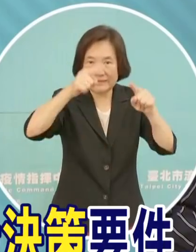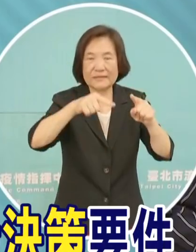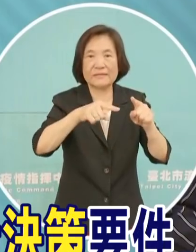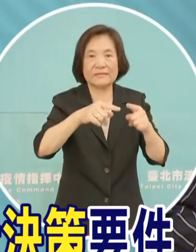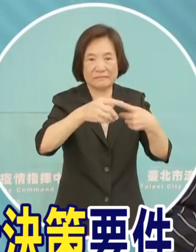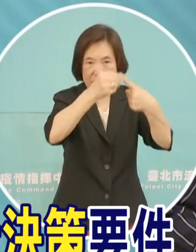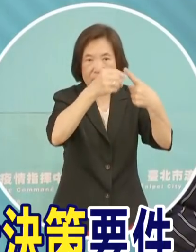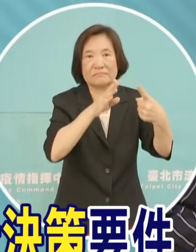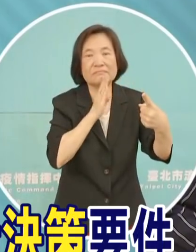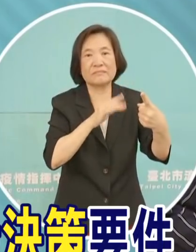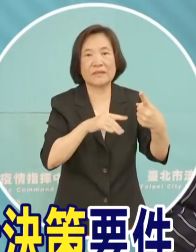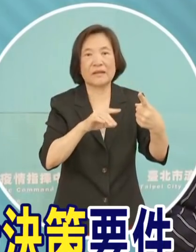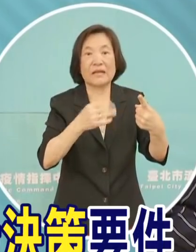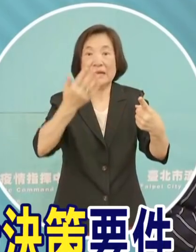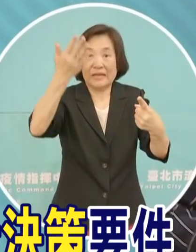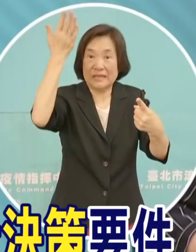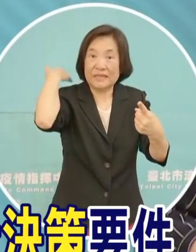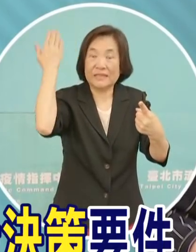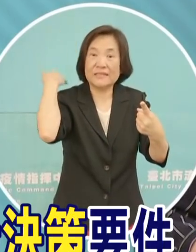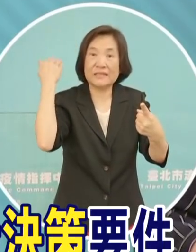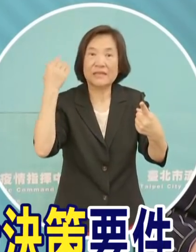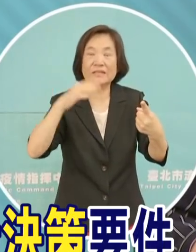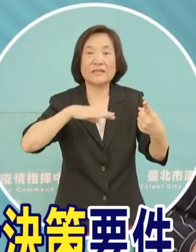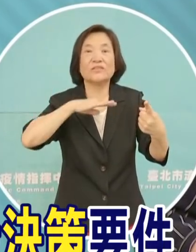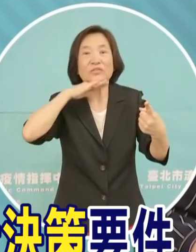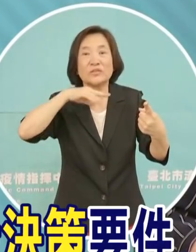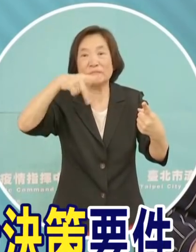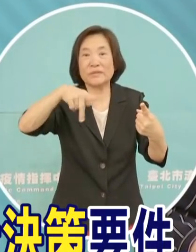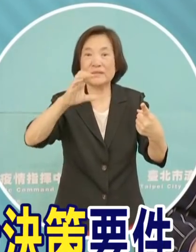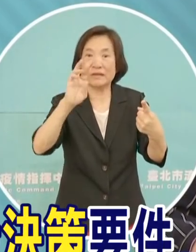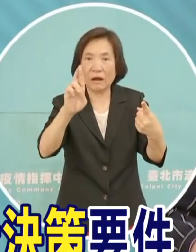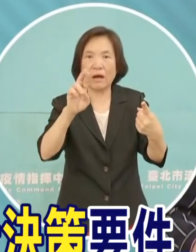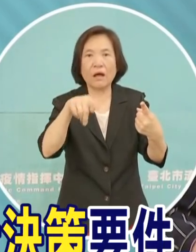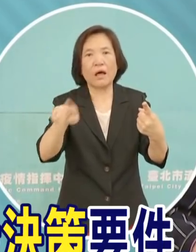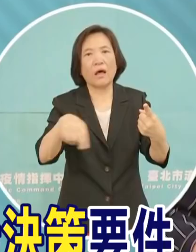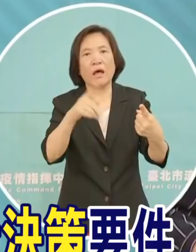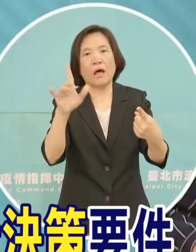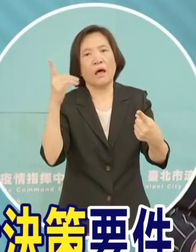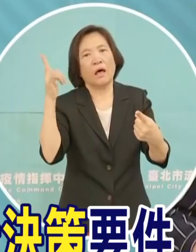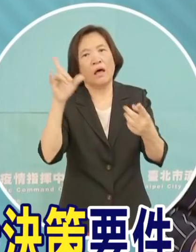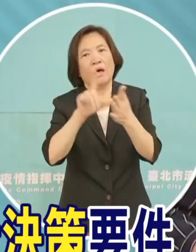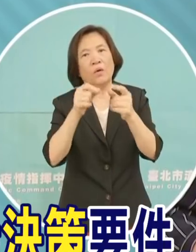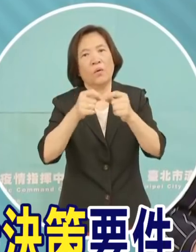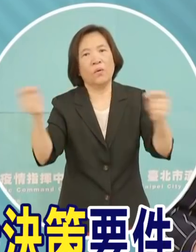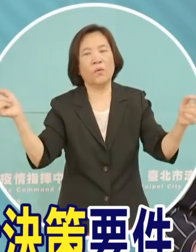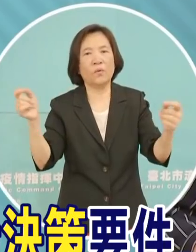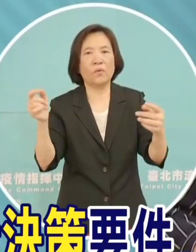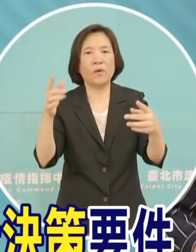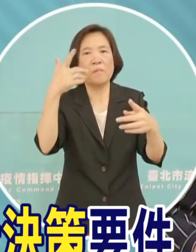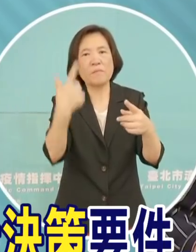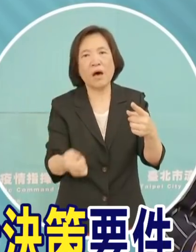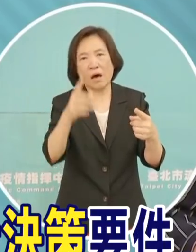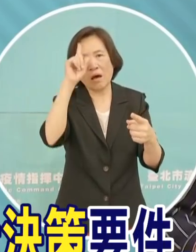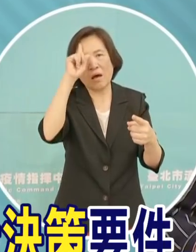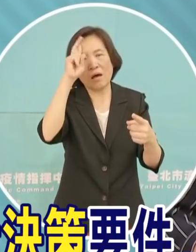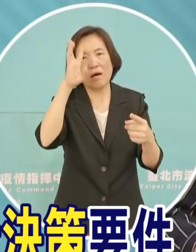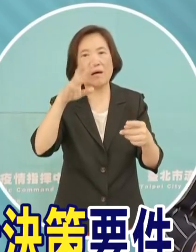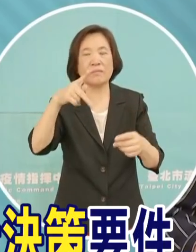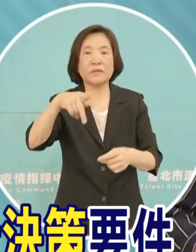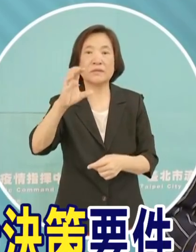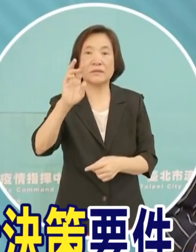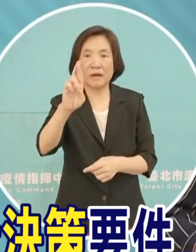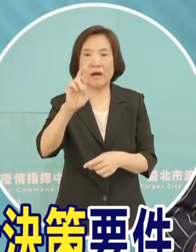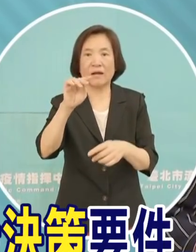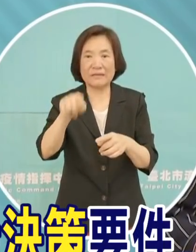具啊，不能再像过去啊等 PCI 啊，让时间拖太久了。而且事实上，据我所知，你知道，现在 PCI 已经